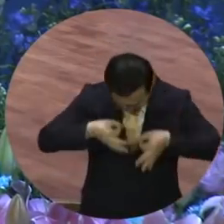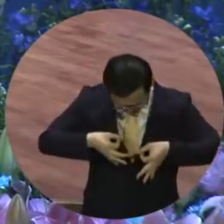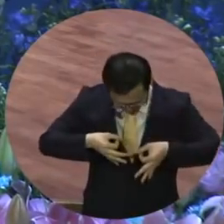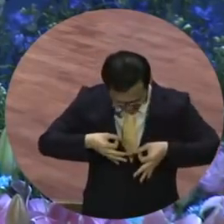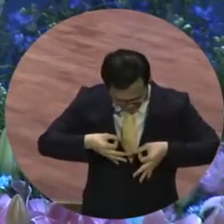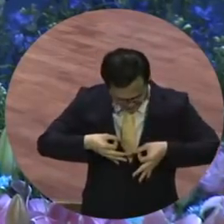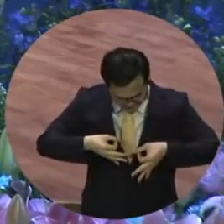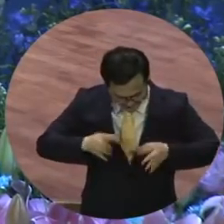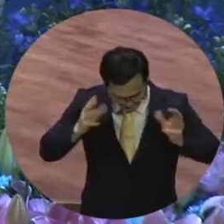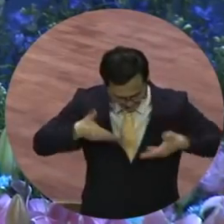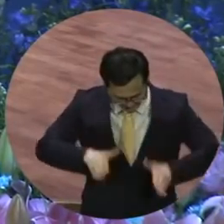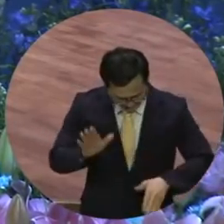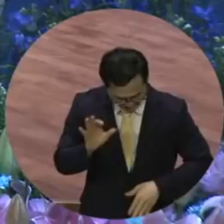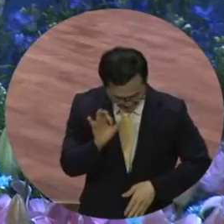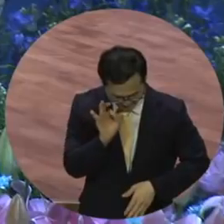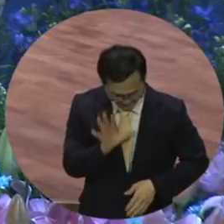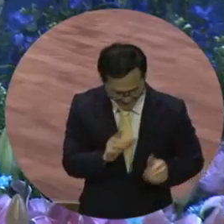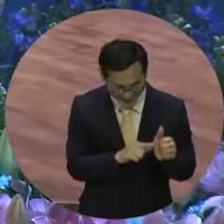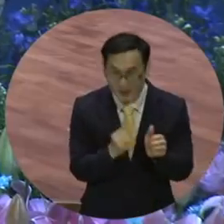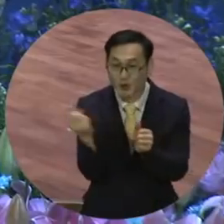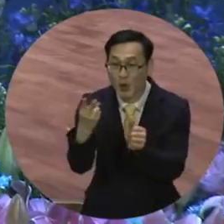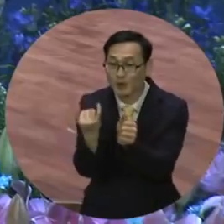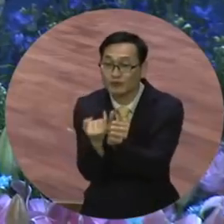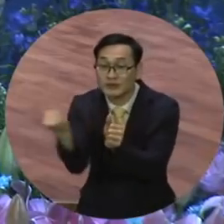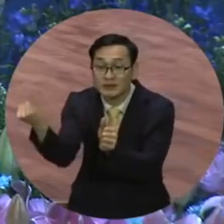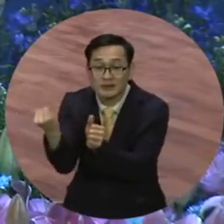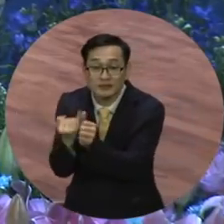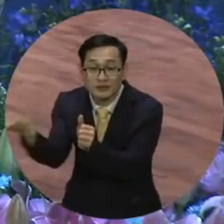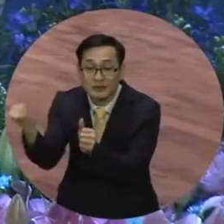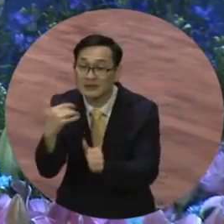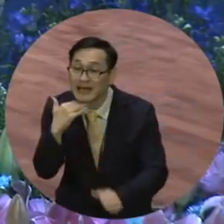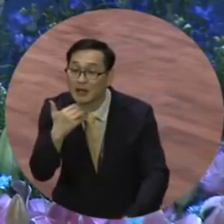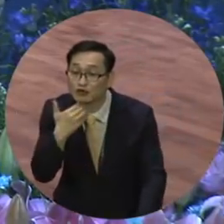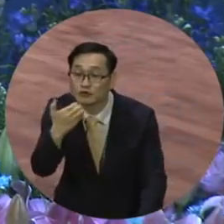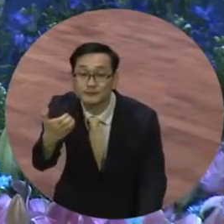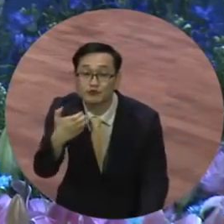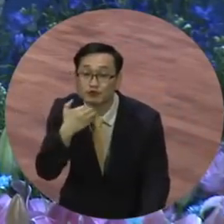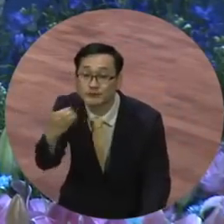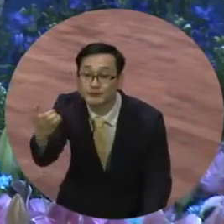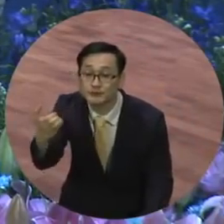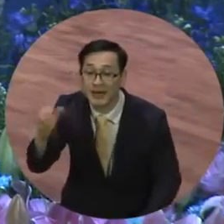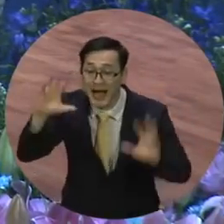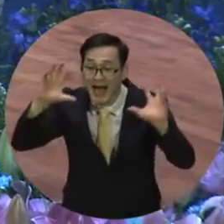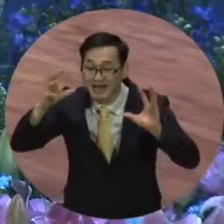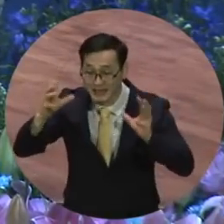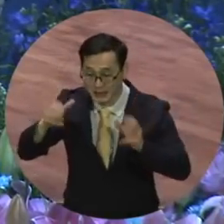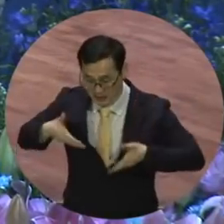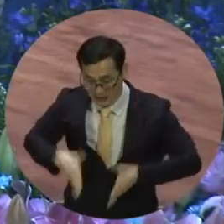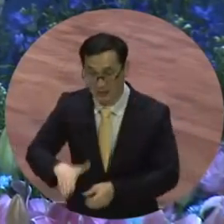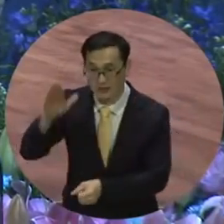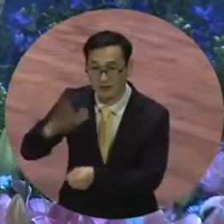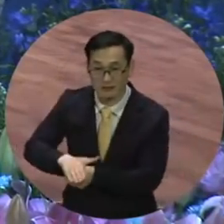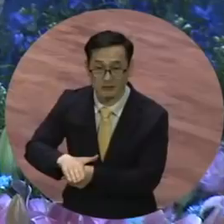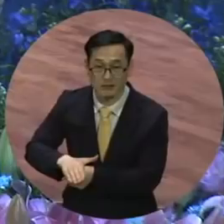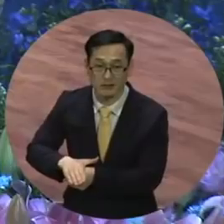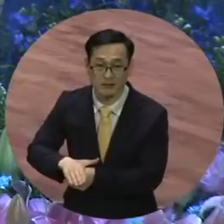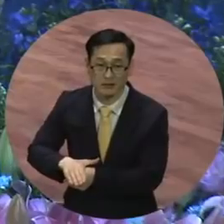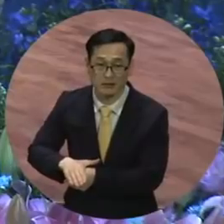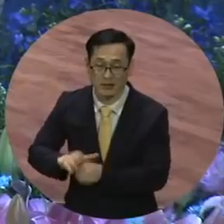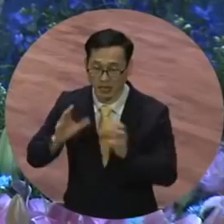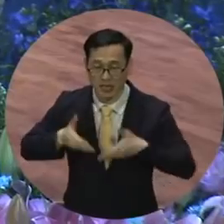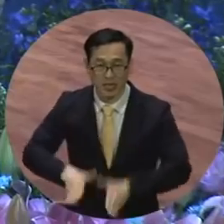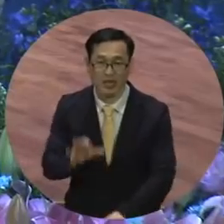알잖아요. 그리고 자기 아내 사라도 90살이에요. 태가 완전히 그렇게 죽은 지 오래돼서